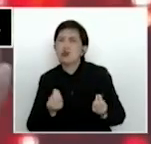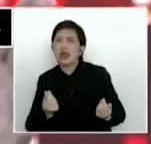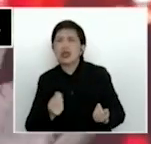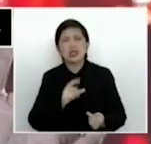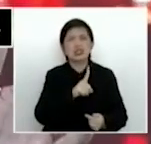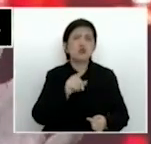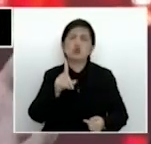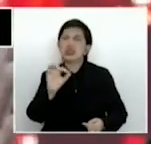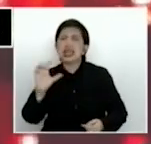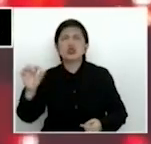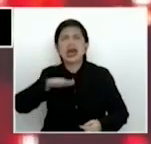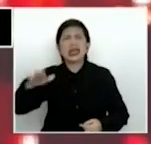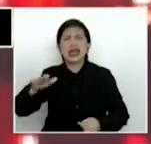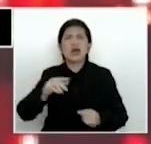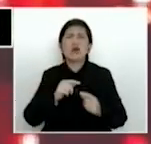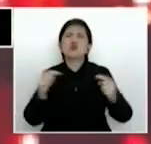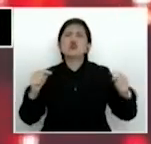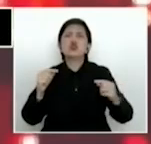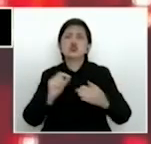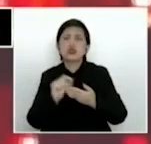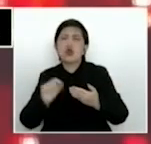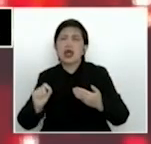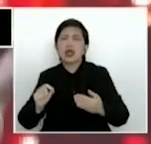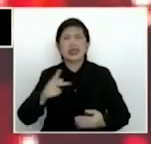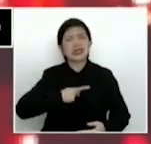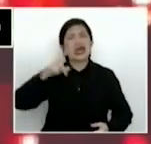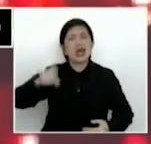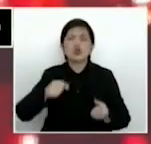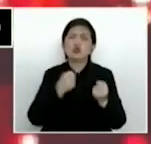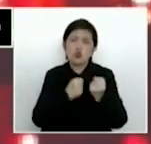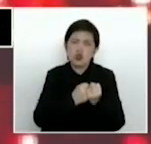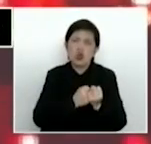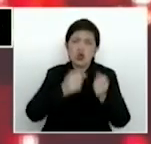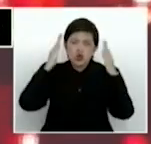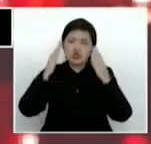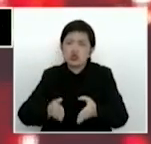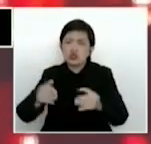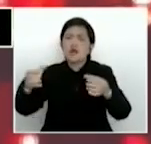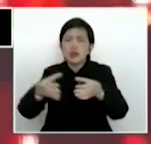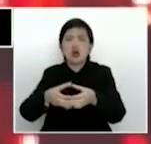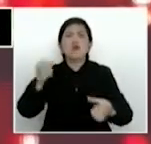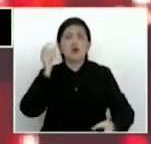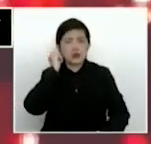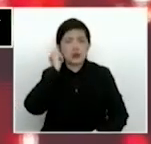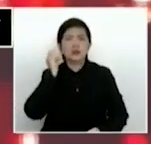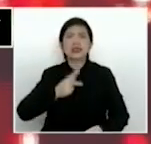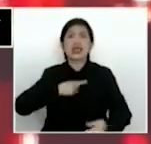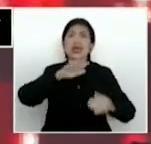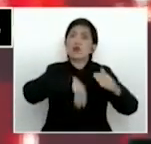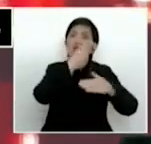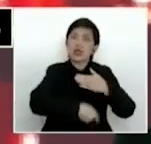itu kita bisa lakukan sebuah dukungan khususnya ke kaum perempuan kita ada program namanya sekolah